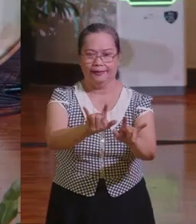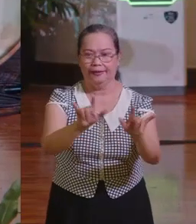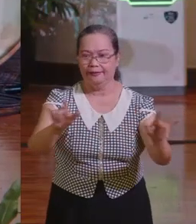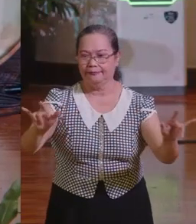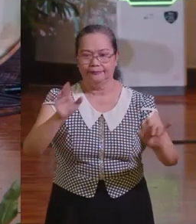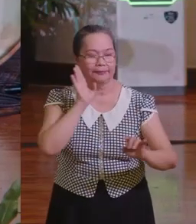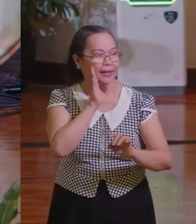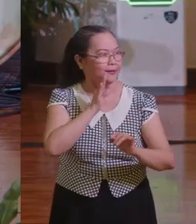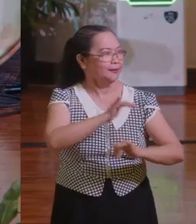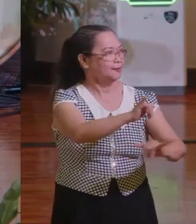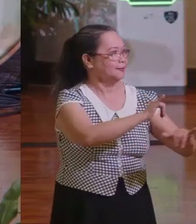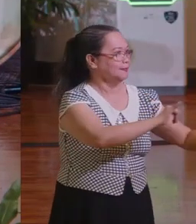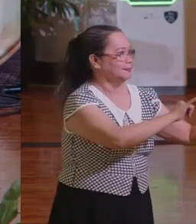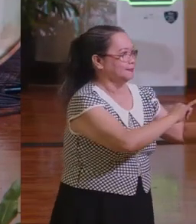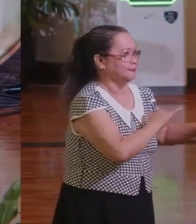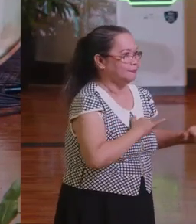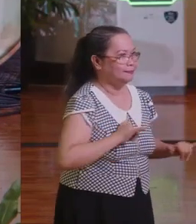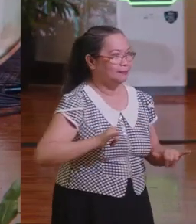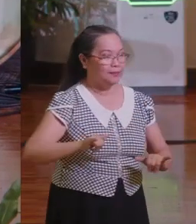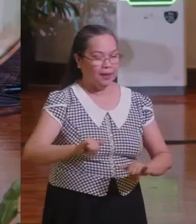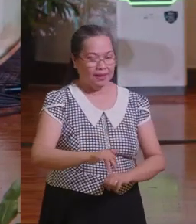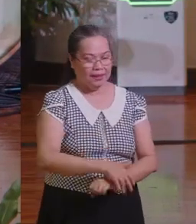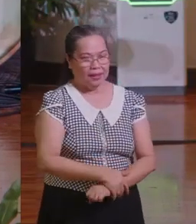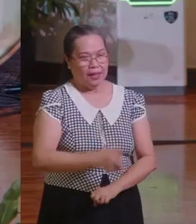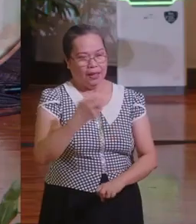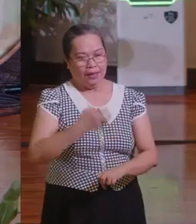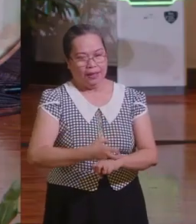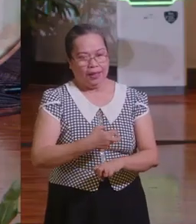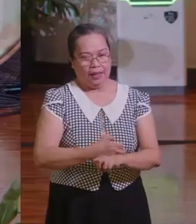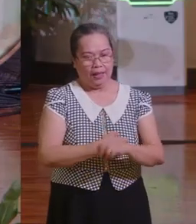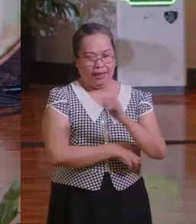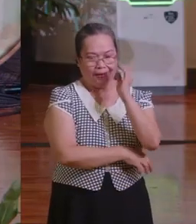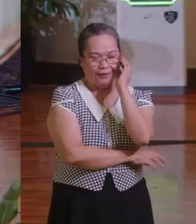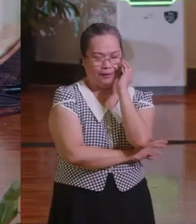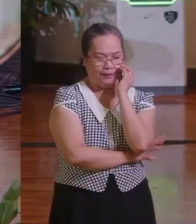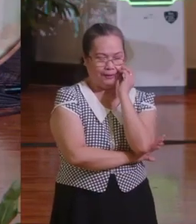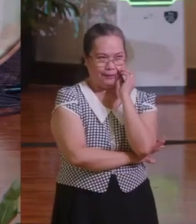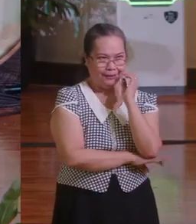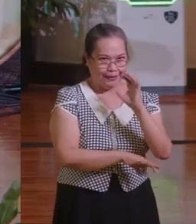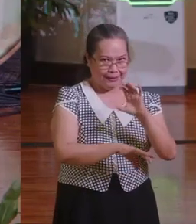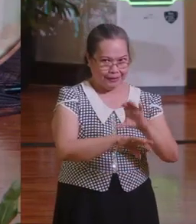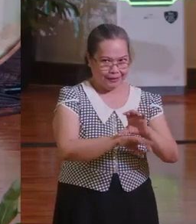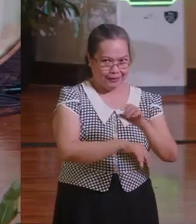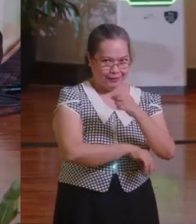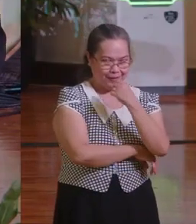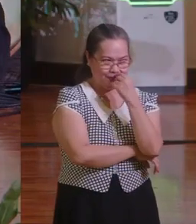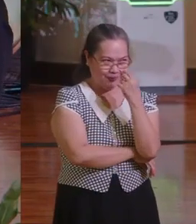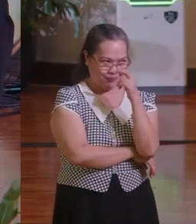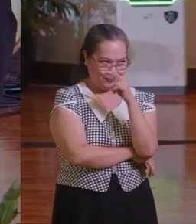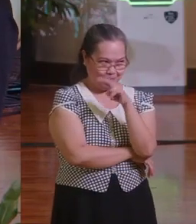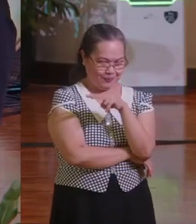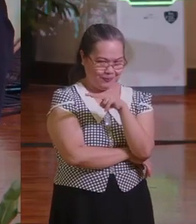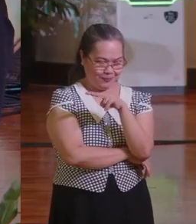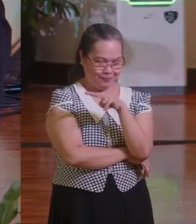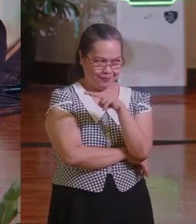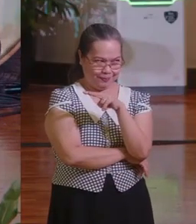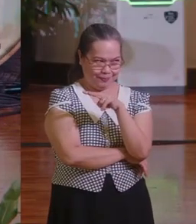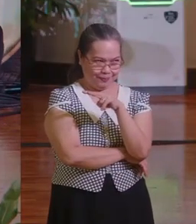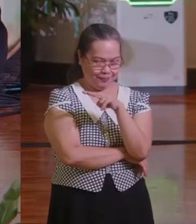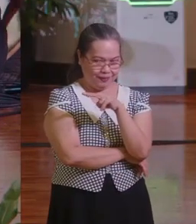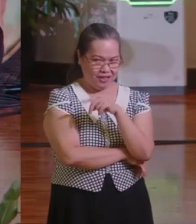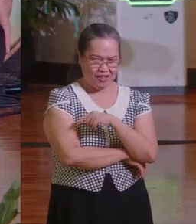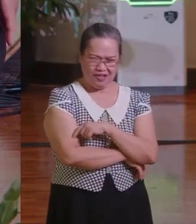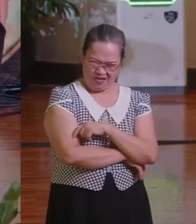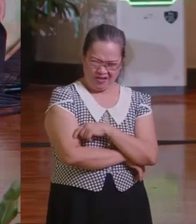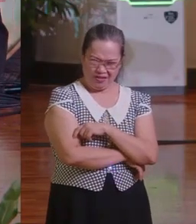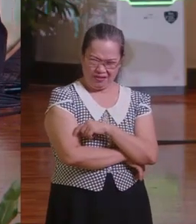brother. No, minsan mahirap pong mahalin kasama natin sa church, di ba? Meron po tayong mga kasama dito na you don't